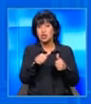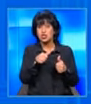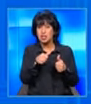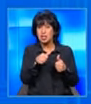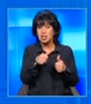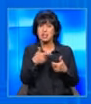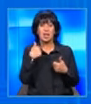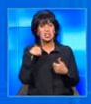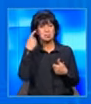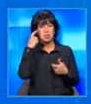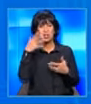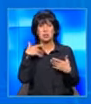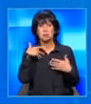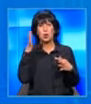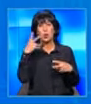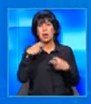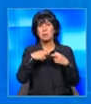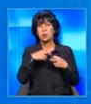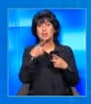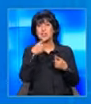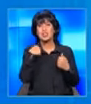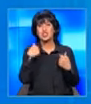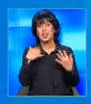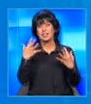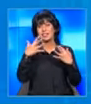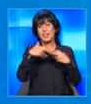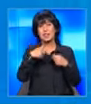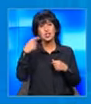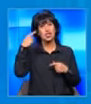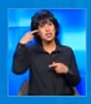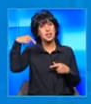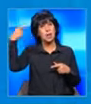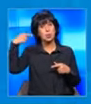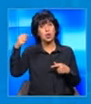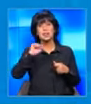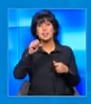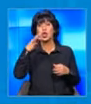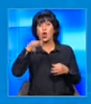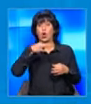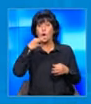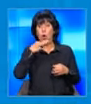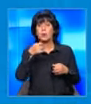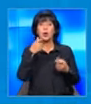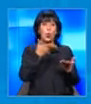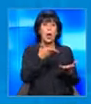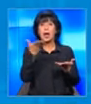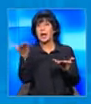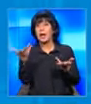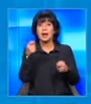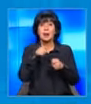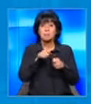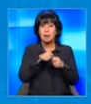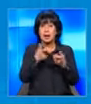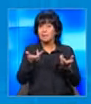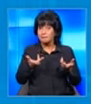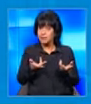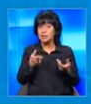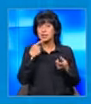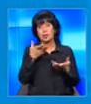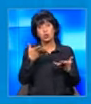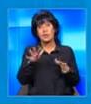с техническия ни прогрес и разясняването му кое какво прави от техническа гледна точка. Така че за